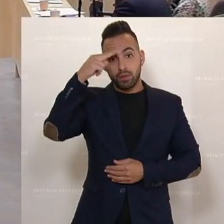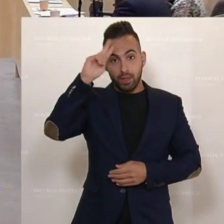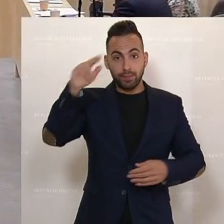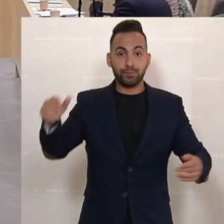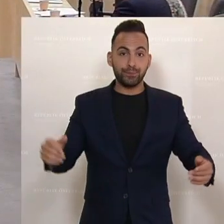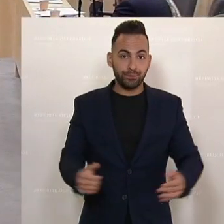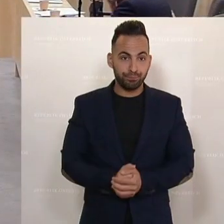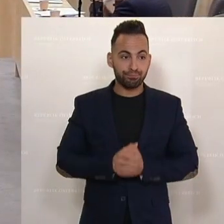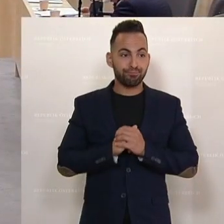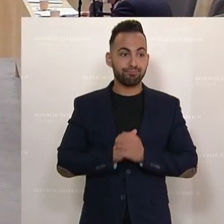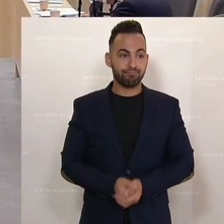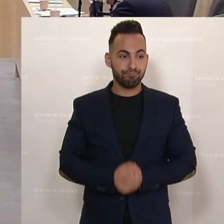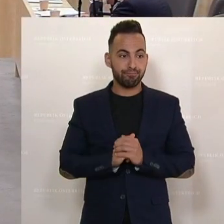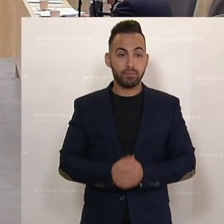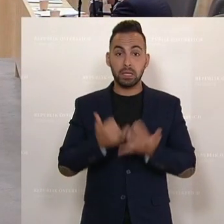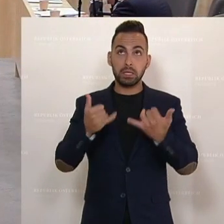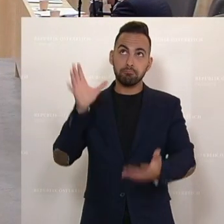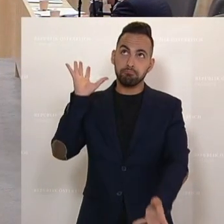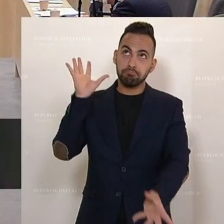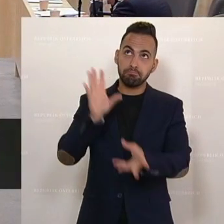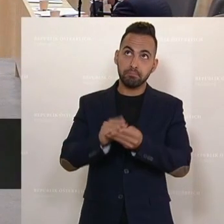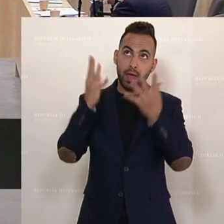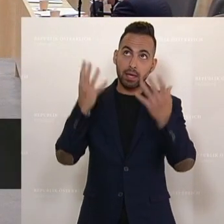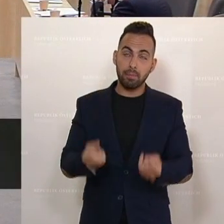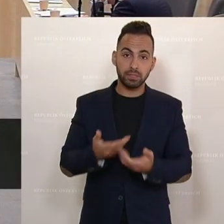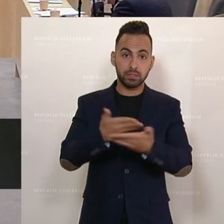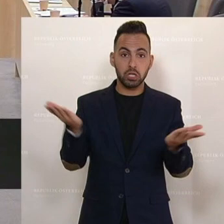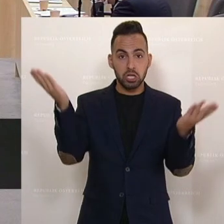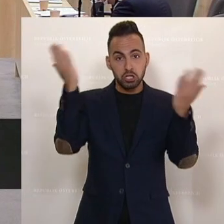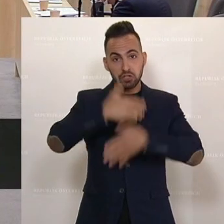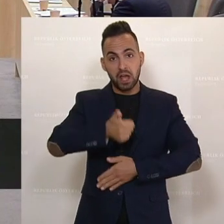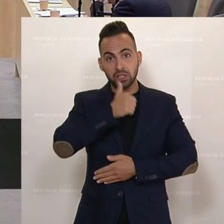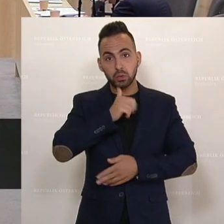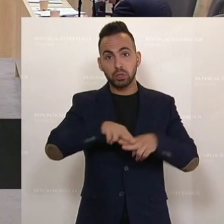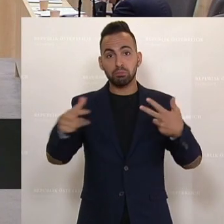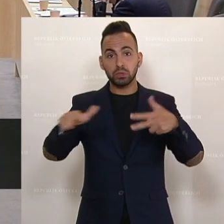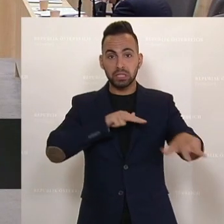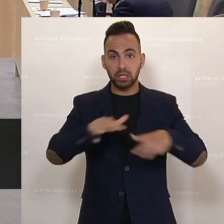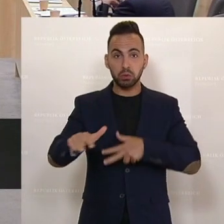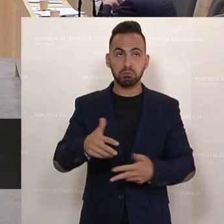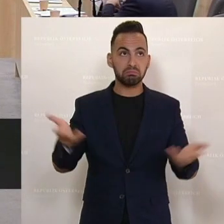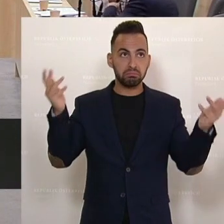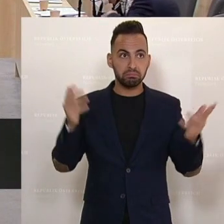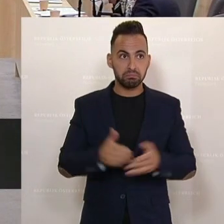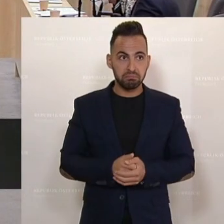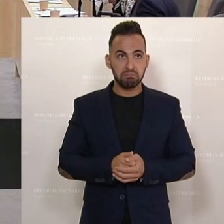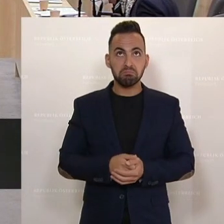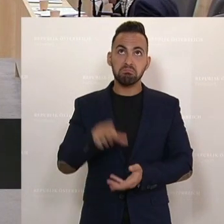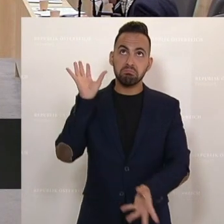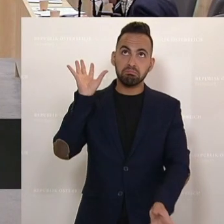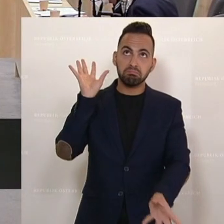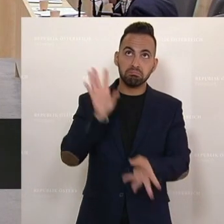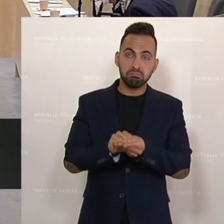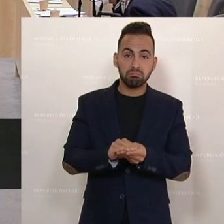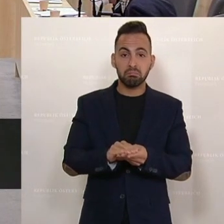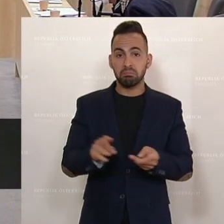Nächster Redner ist jetzt Michael Schnidlitz von den Freiheitlichen. Über die Arbeit dieser schwarz-grünen Bundesregierung. Und unterm Strich kann das auch